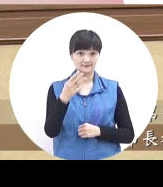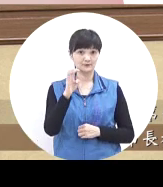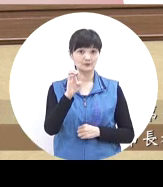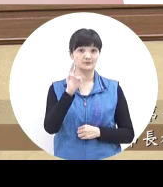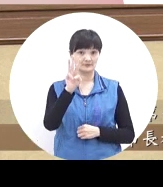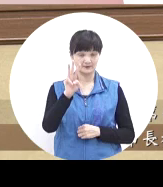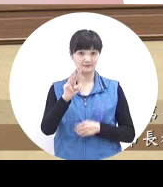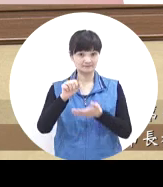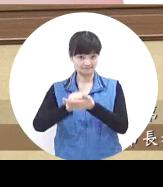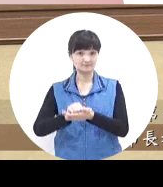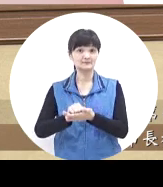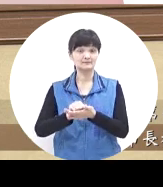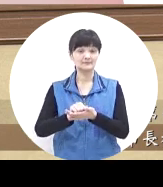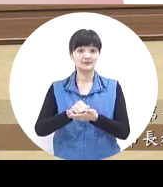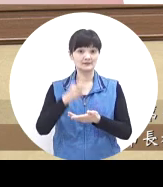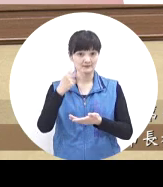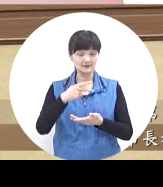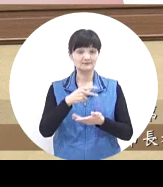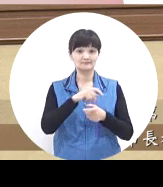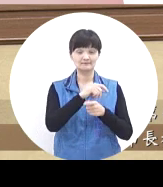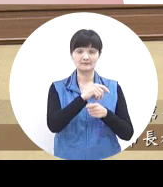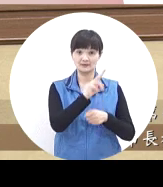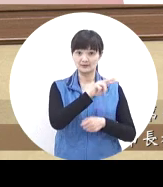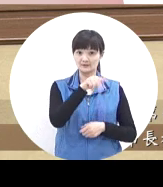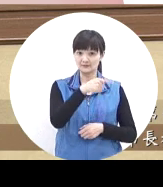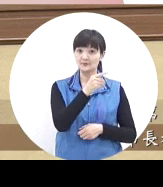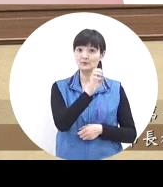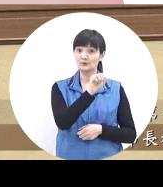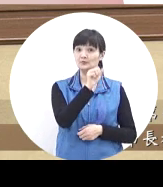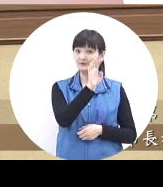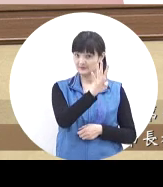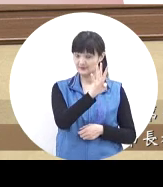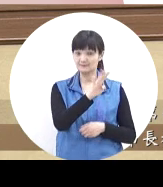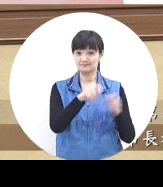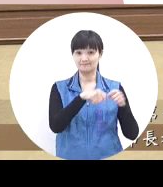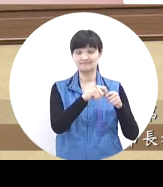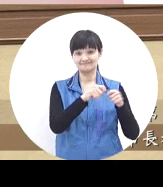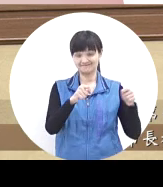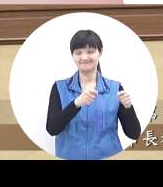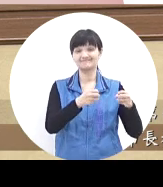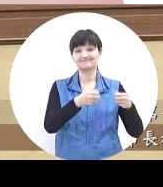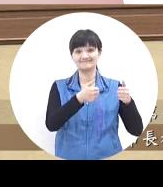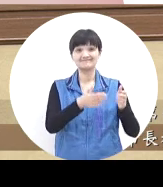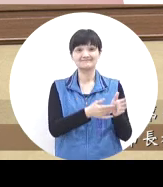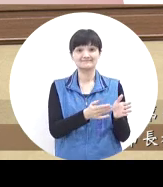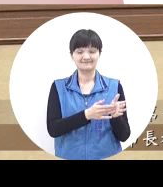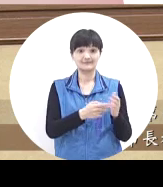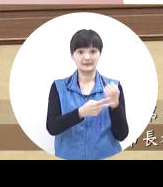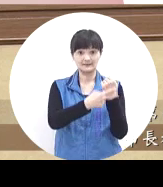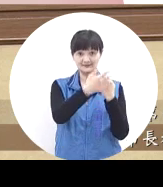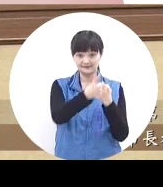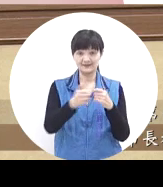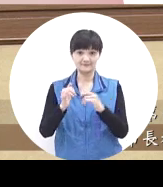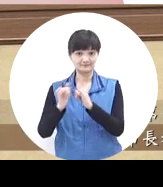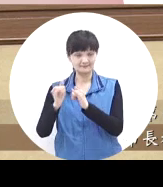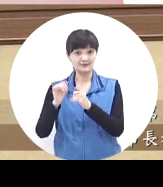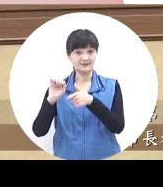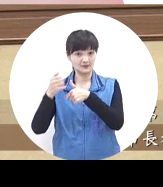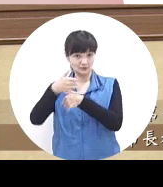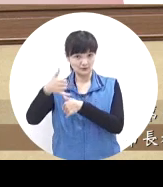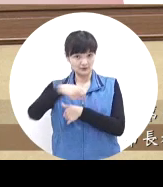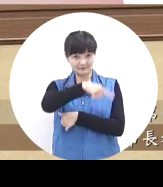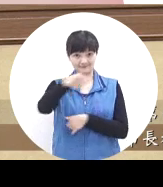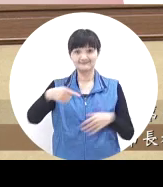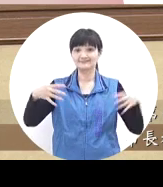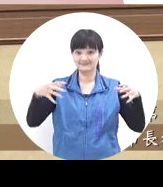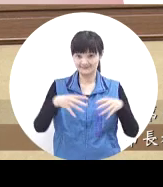列了2154案。非常谢谢议员出席表示意见，跟里长站在一起共同解决民众